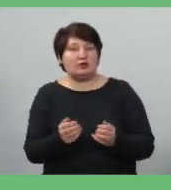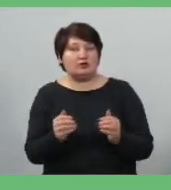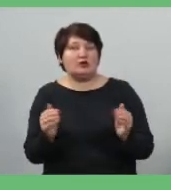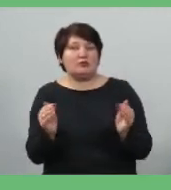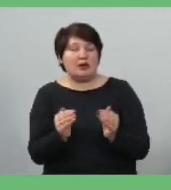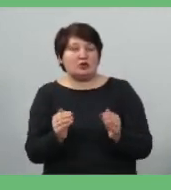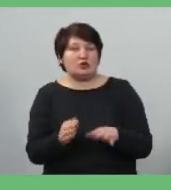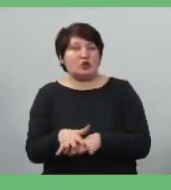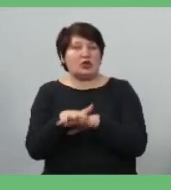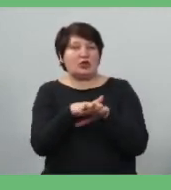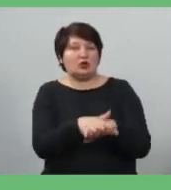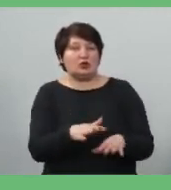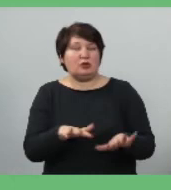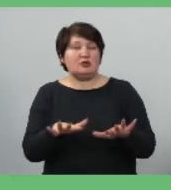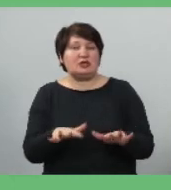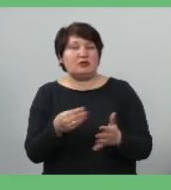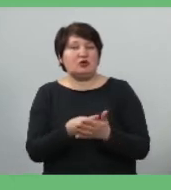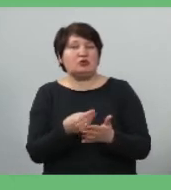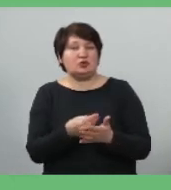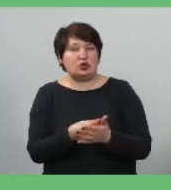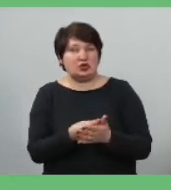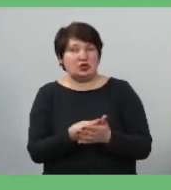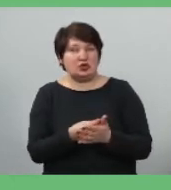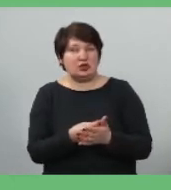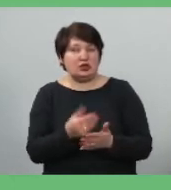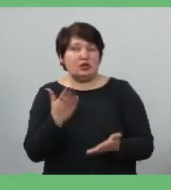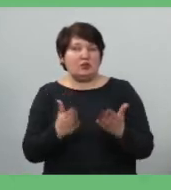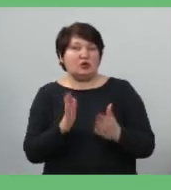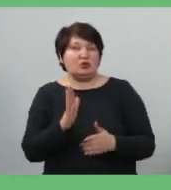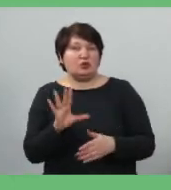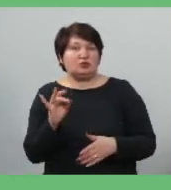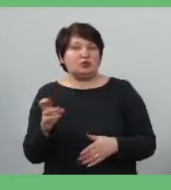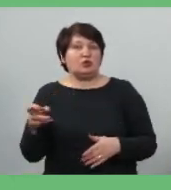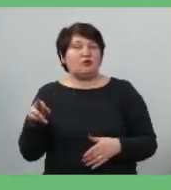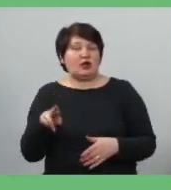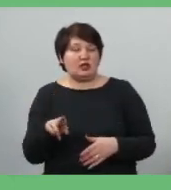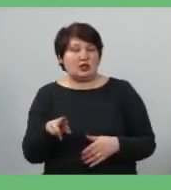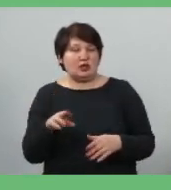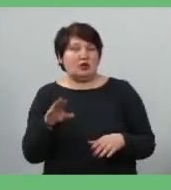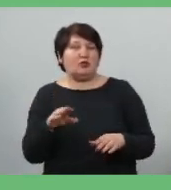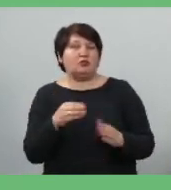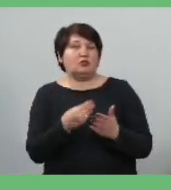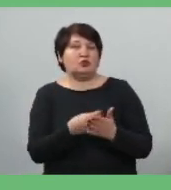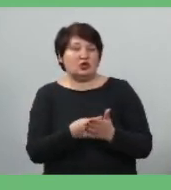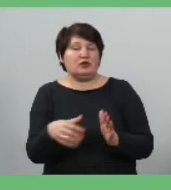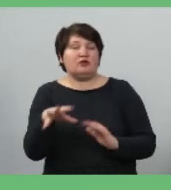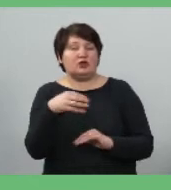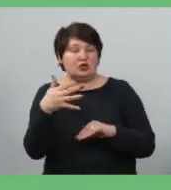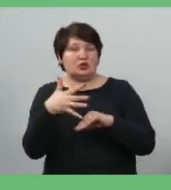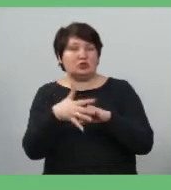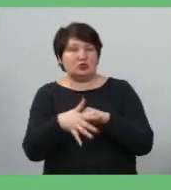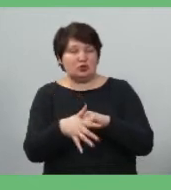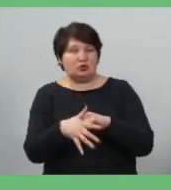до місцевих бюджетів. Громада на них розраховувала, тим самим буде розбалансування бюджетів. Ми, як асоціація, розуміємо, що міри